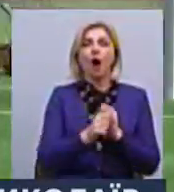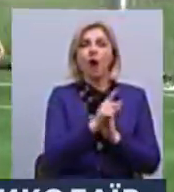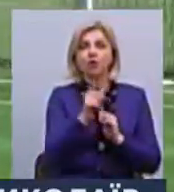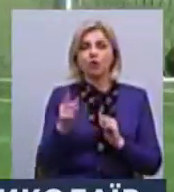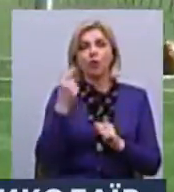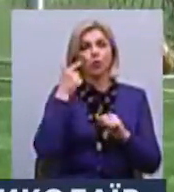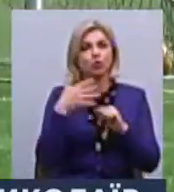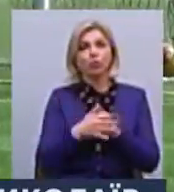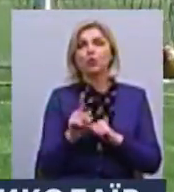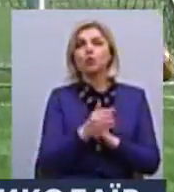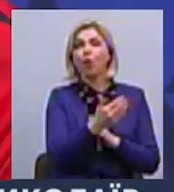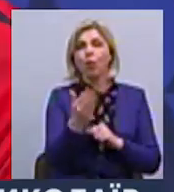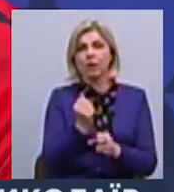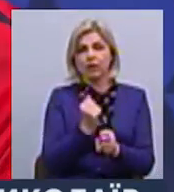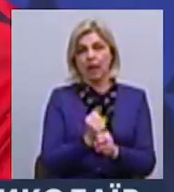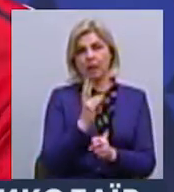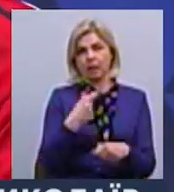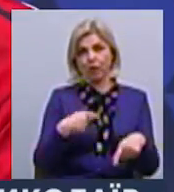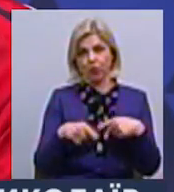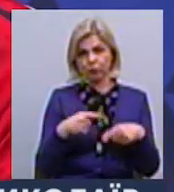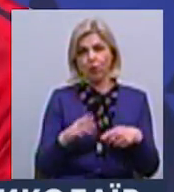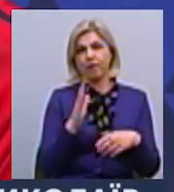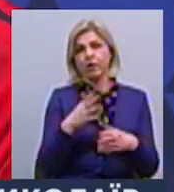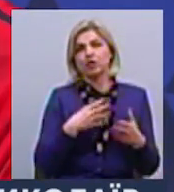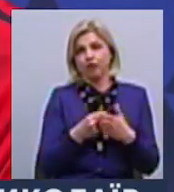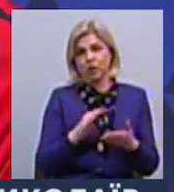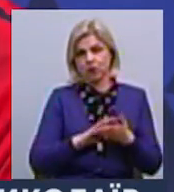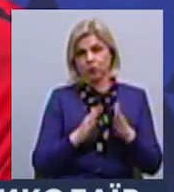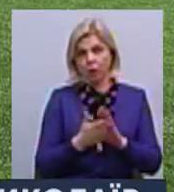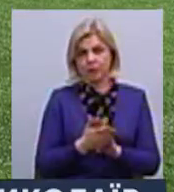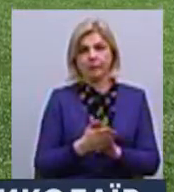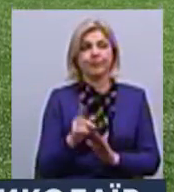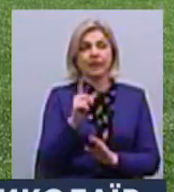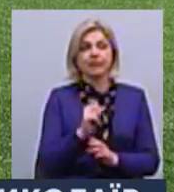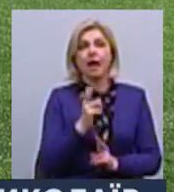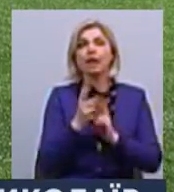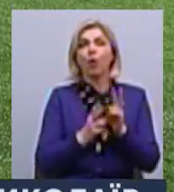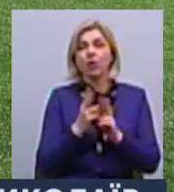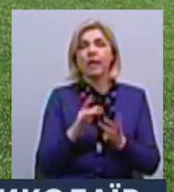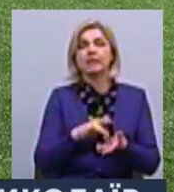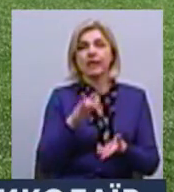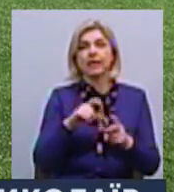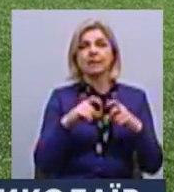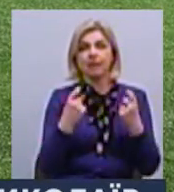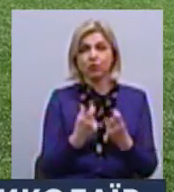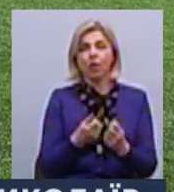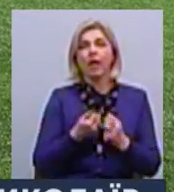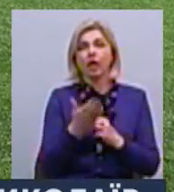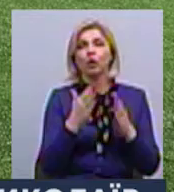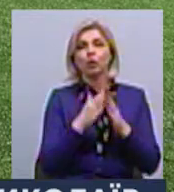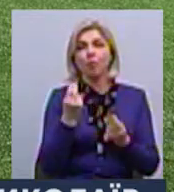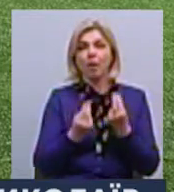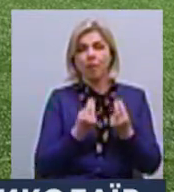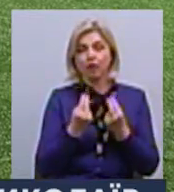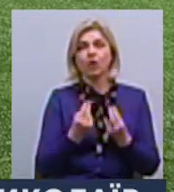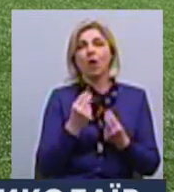він робить на футбольному полі в тій чи іншій ситуації. Через реконструкцію центрального міського стадіону кілька домашніх матчів другої частини